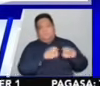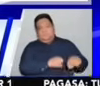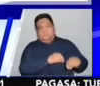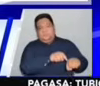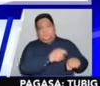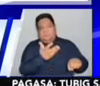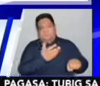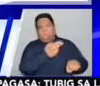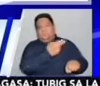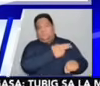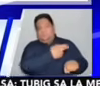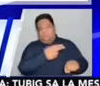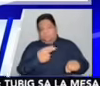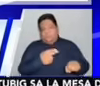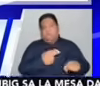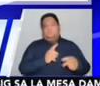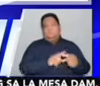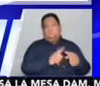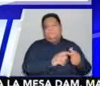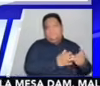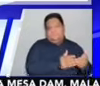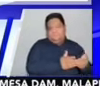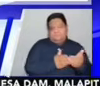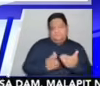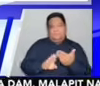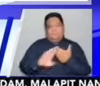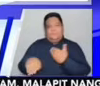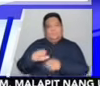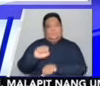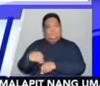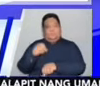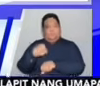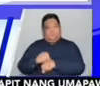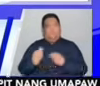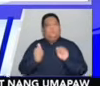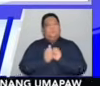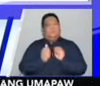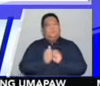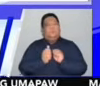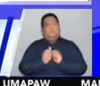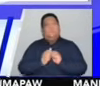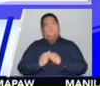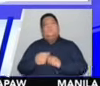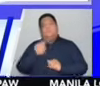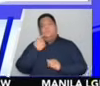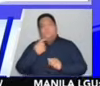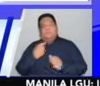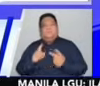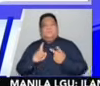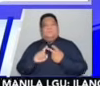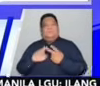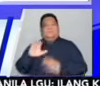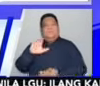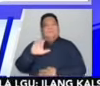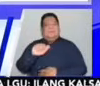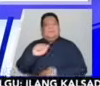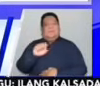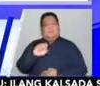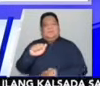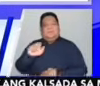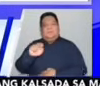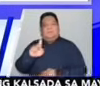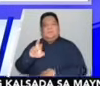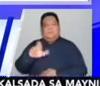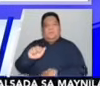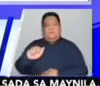Singapore kasama ang kinatawa ng ni-raid na Pogo sa porak Pampanga na lucky South 99 na si Cassandra Ong mula